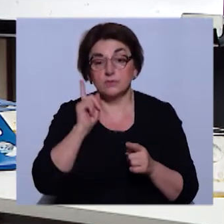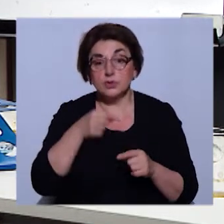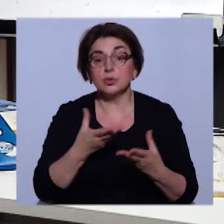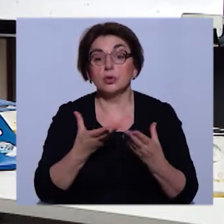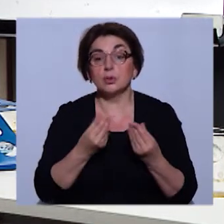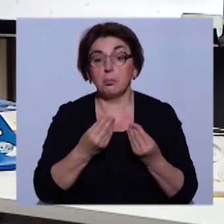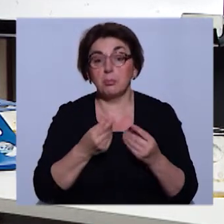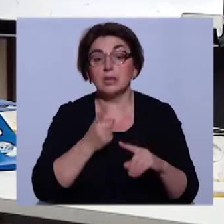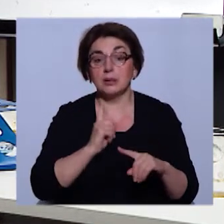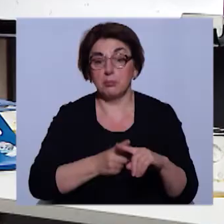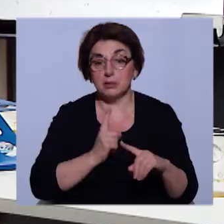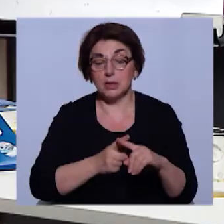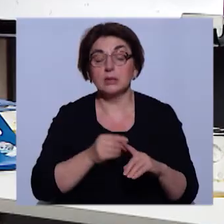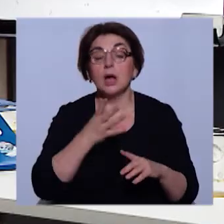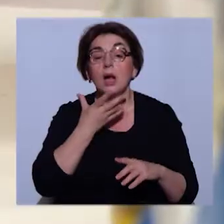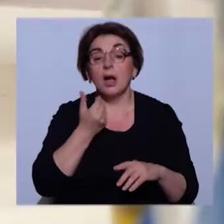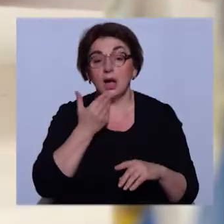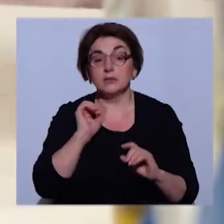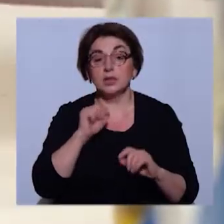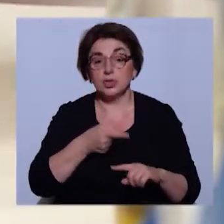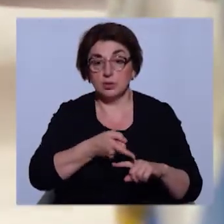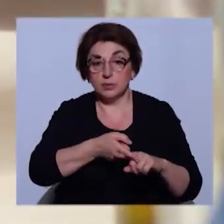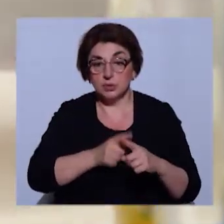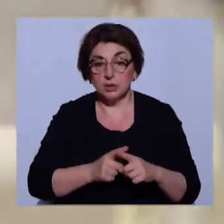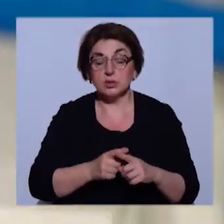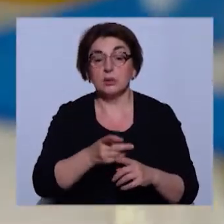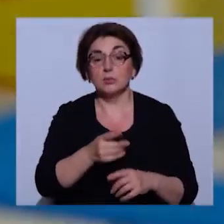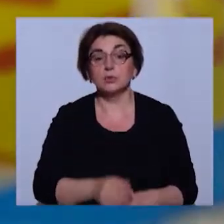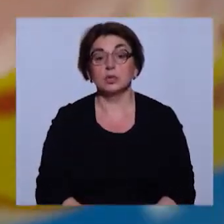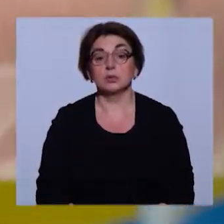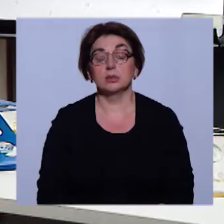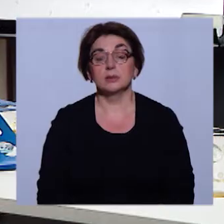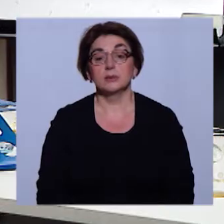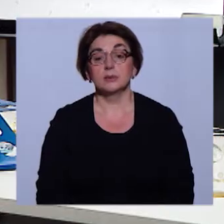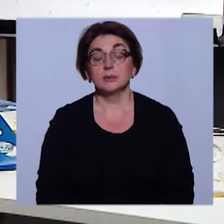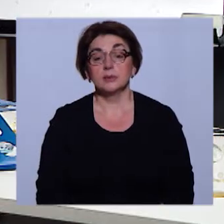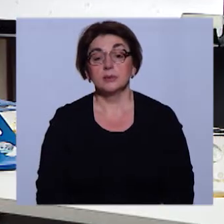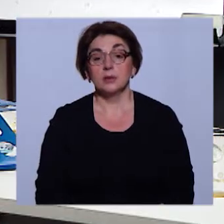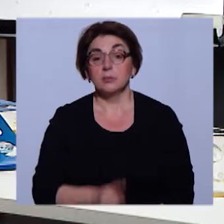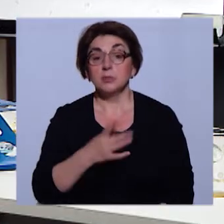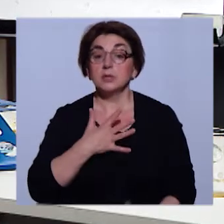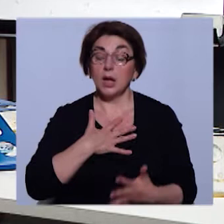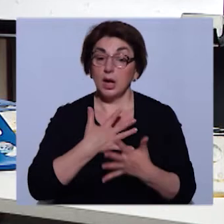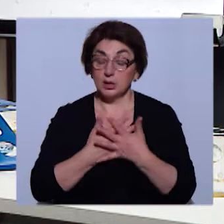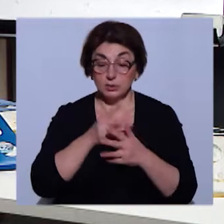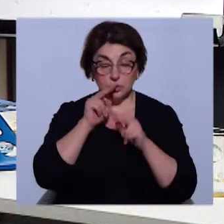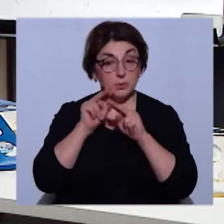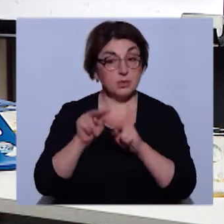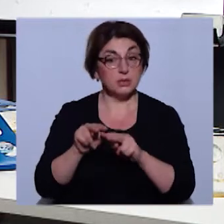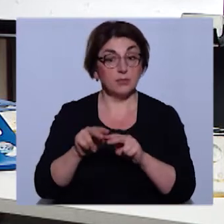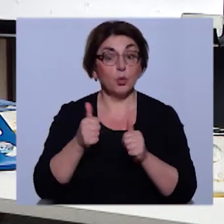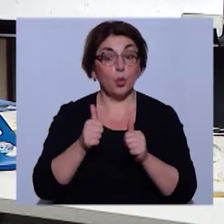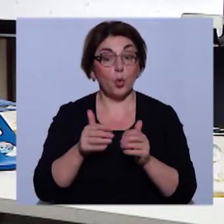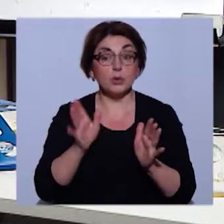რბილი მეტალია, მისი ჩამოჭრა ადვილად შესაძლებელია, წეღანაც აღნიშნეს. და მის აქტიურობასაც